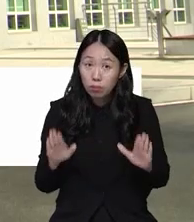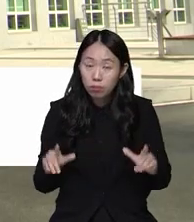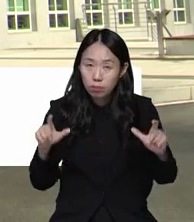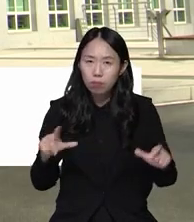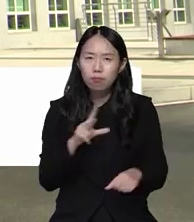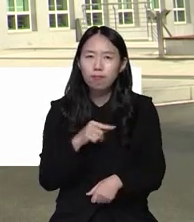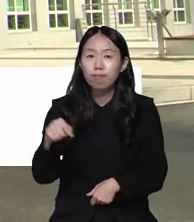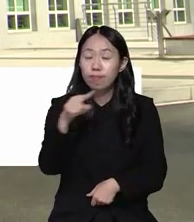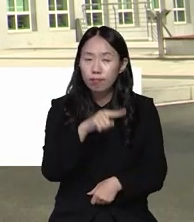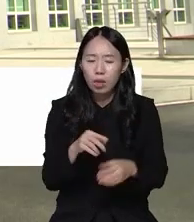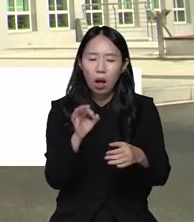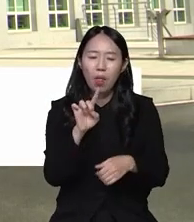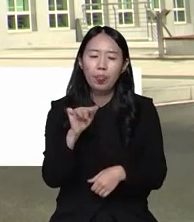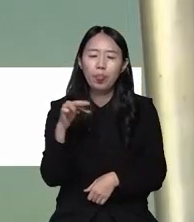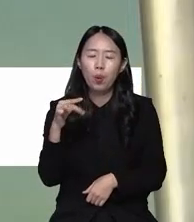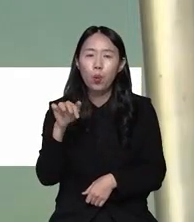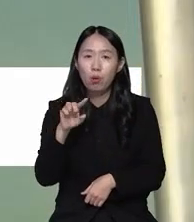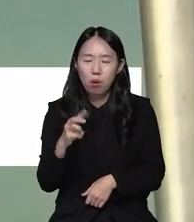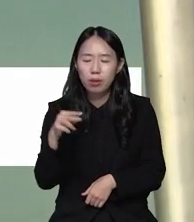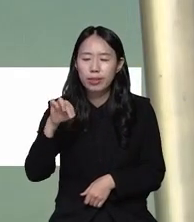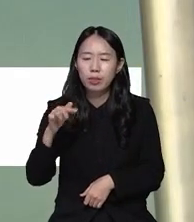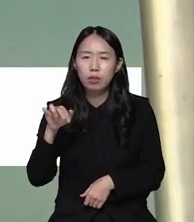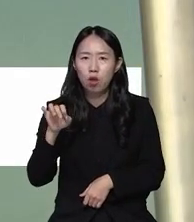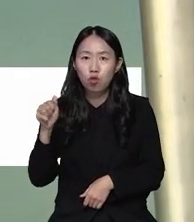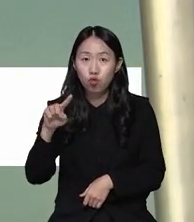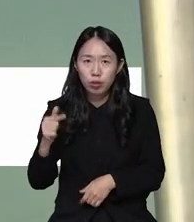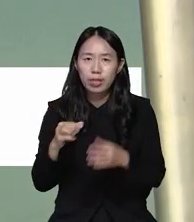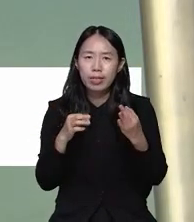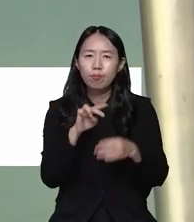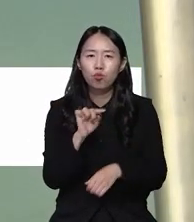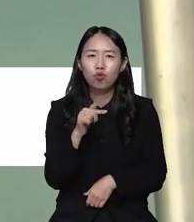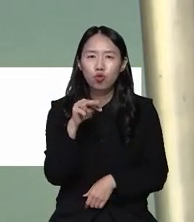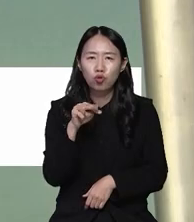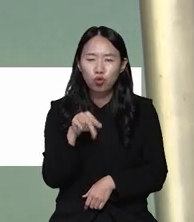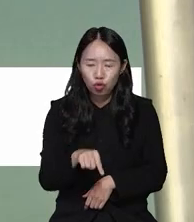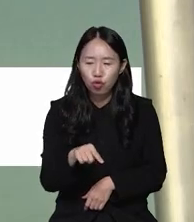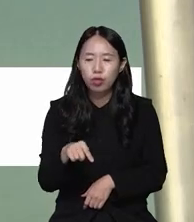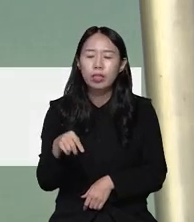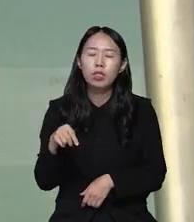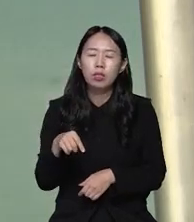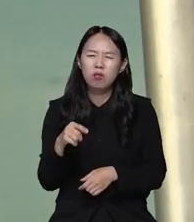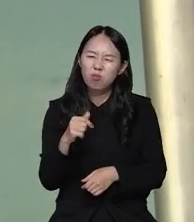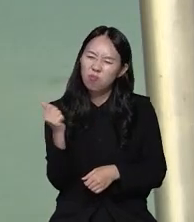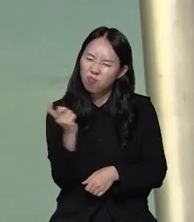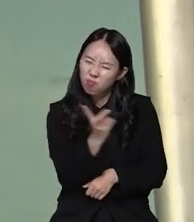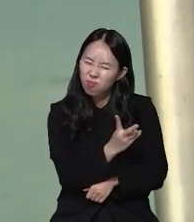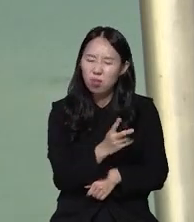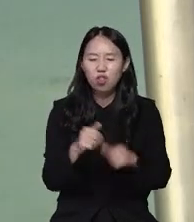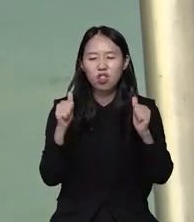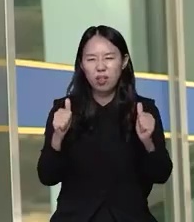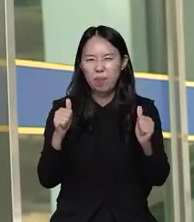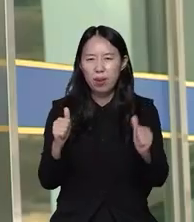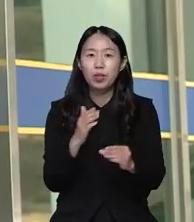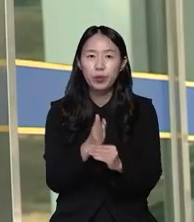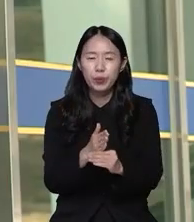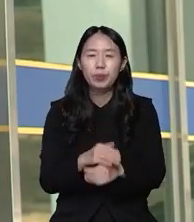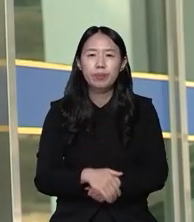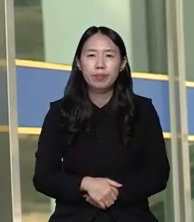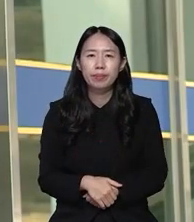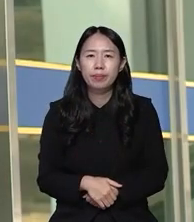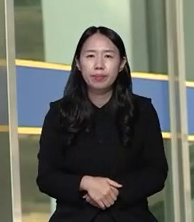지역 국회의원 중에서는 안도걸, 신정훈, 김문수, 정준우 의원이 선거법 위반 혐의로 재판을 받게